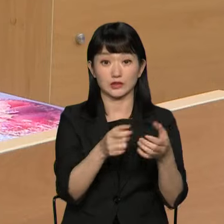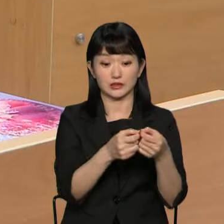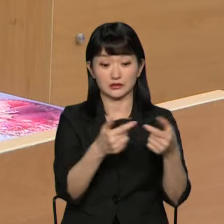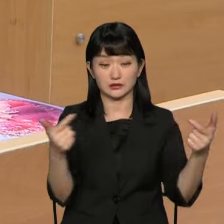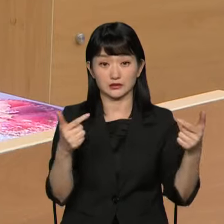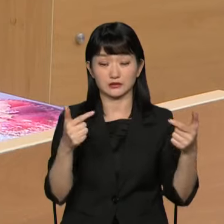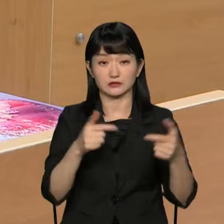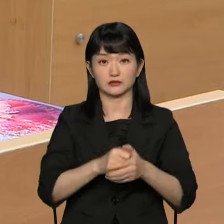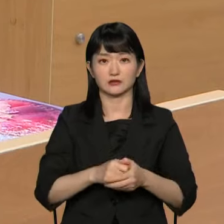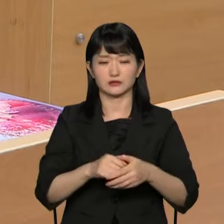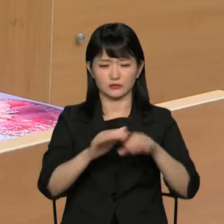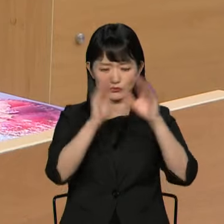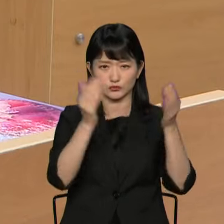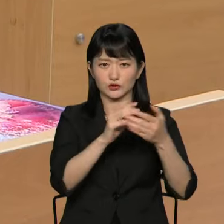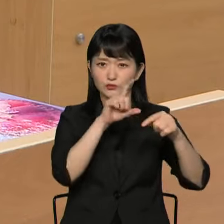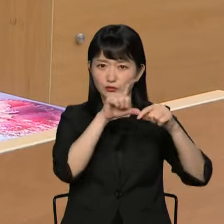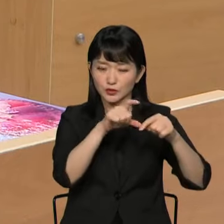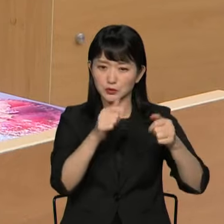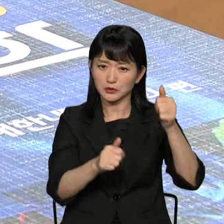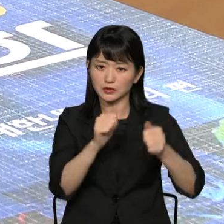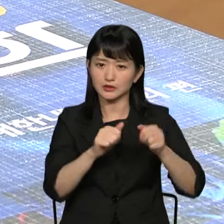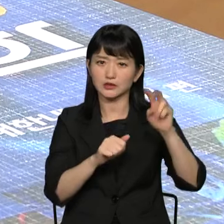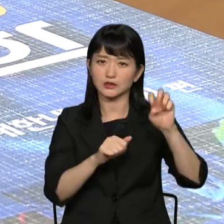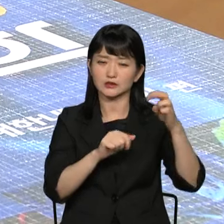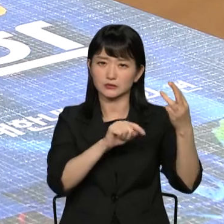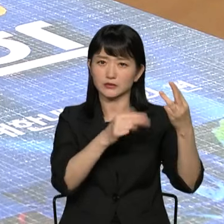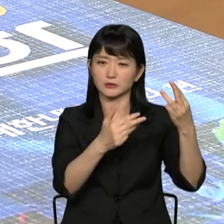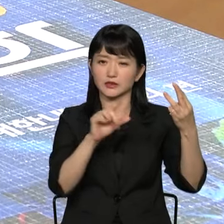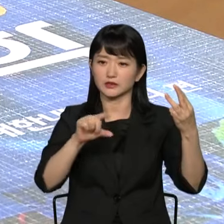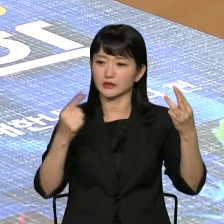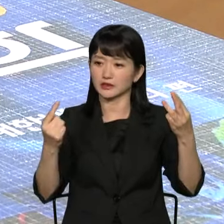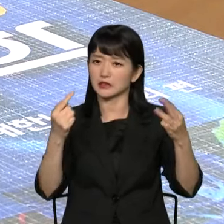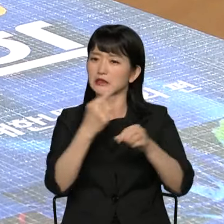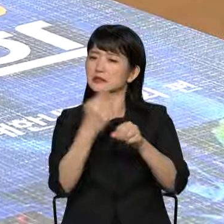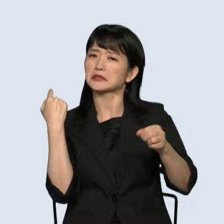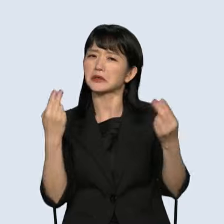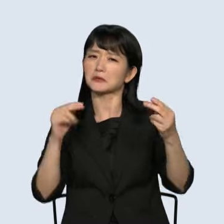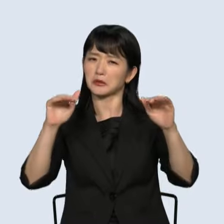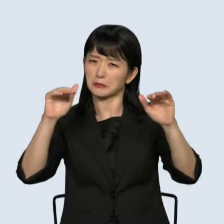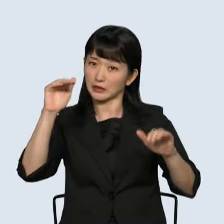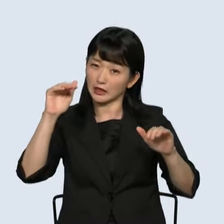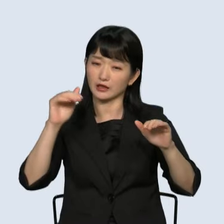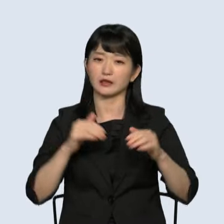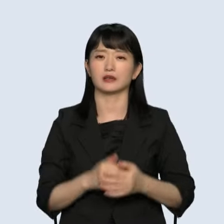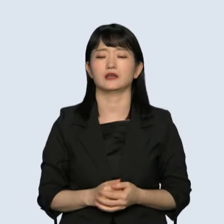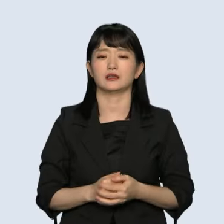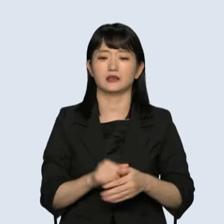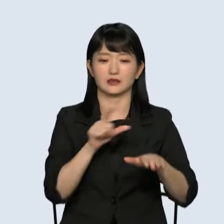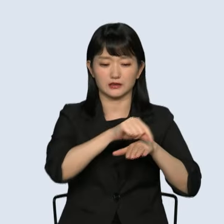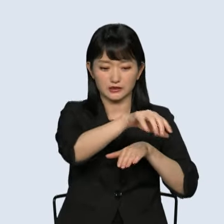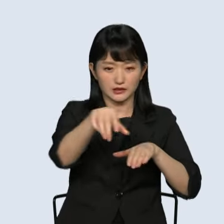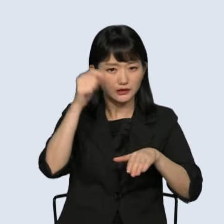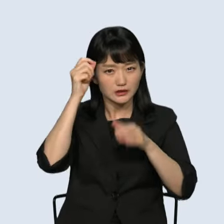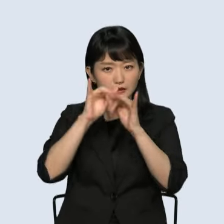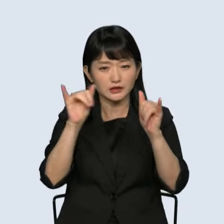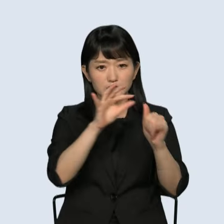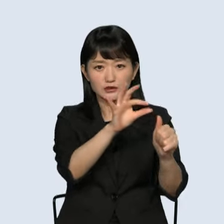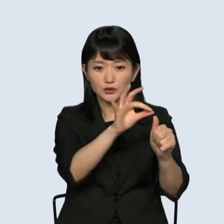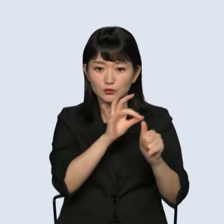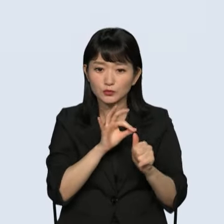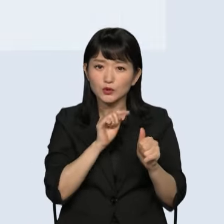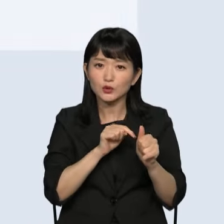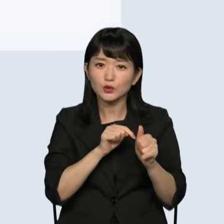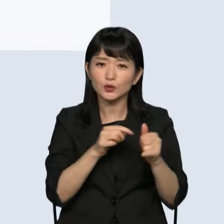전체 평균 경쟁률은 23.8:1로 지난해보다 낮아졌습니다. 반면 지역 인재 전형은 모집 인원이